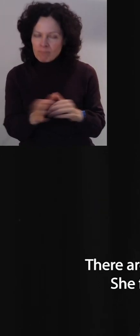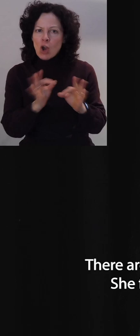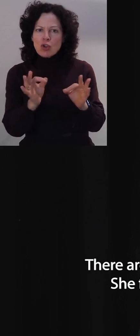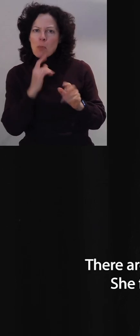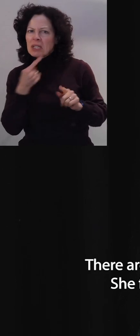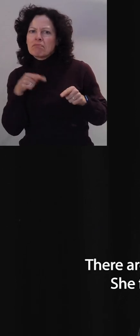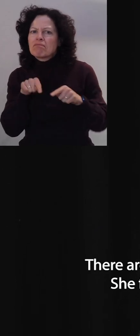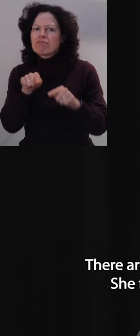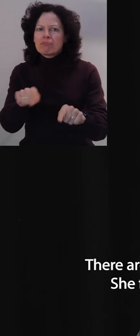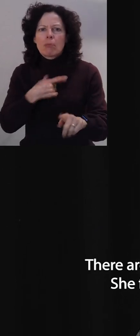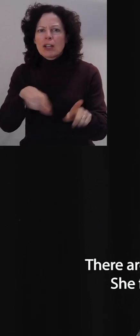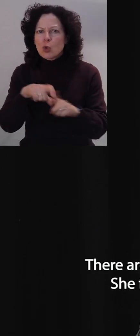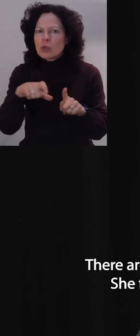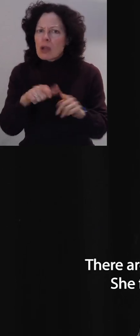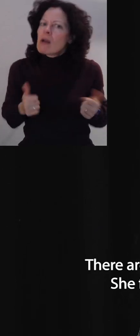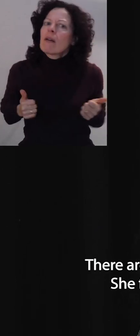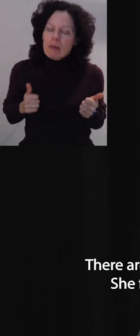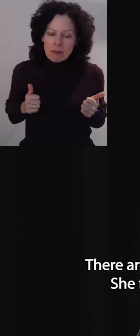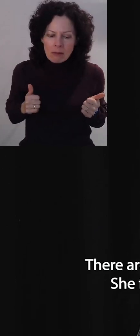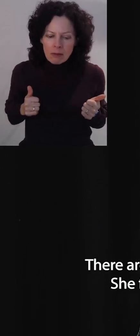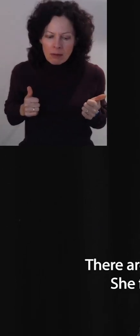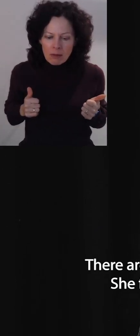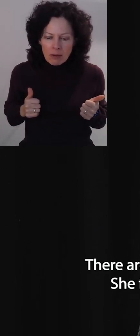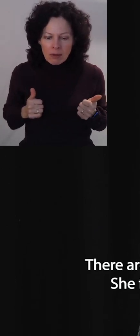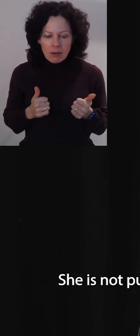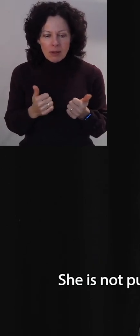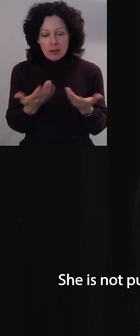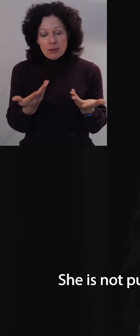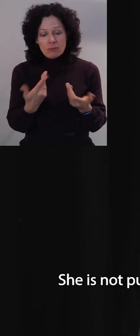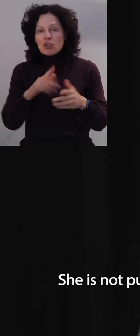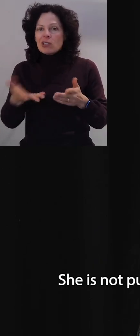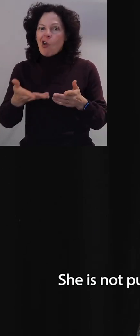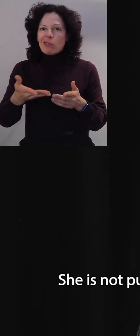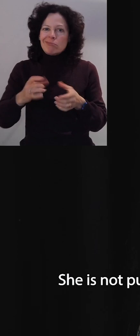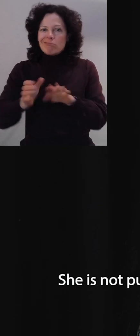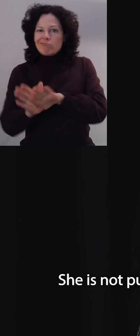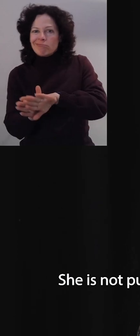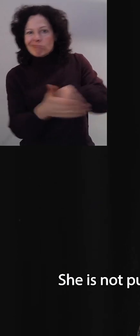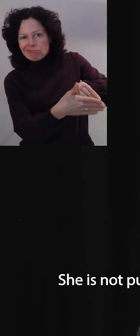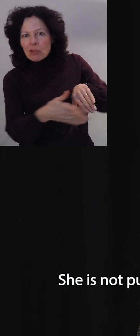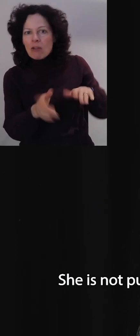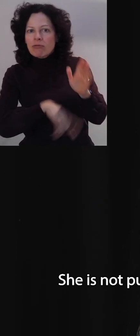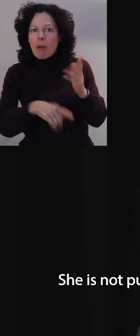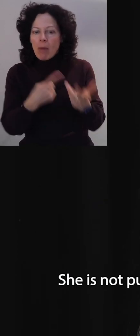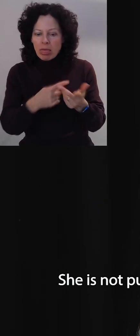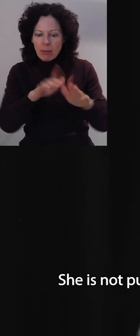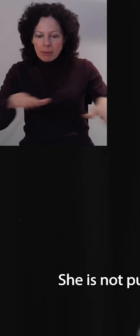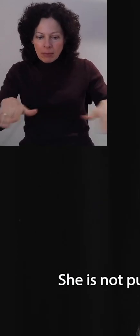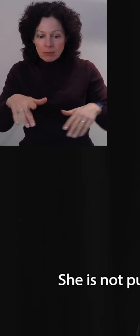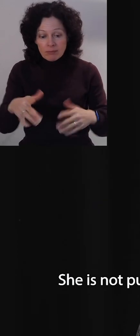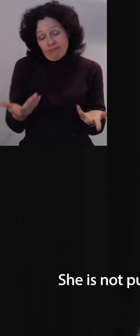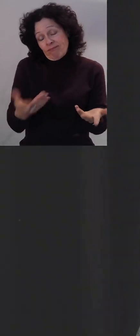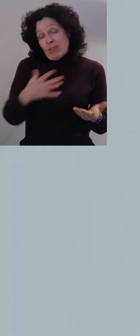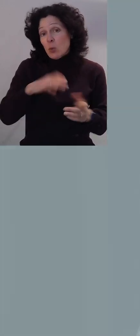nemá, jak to mám říct, není odstrčená od druhých. Takhle jsem to chtěla